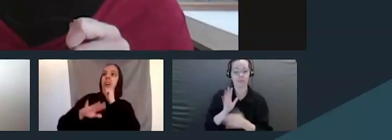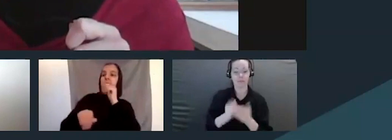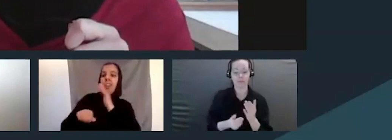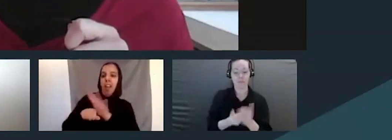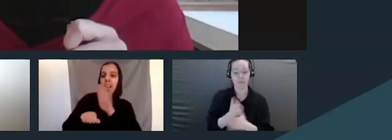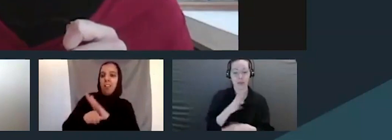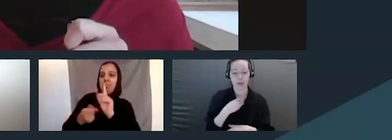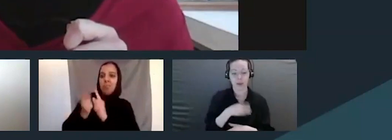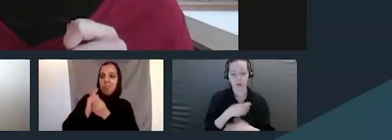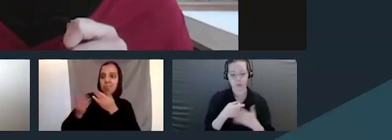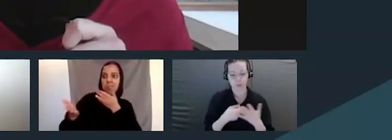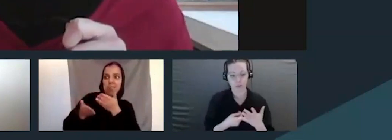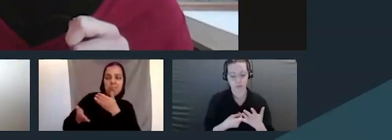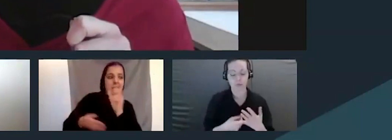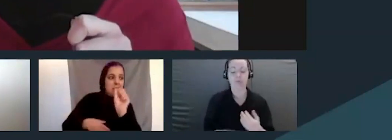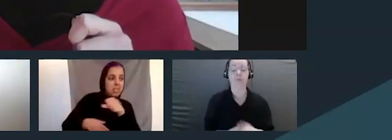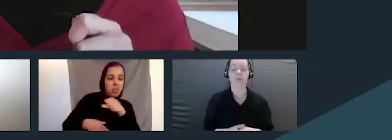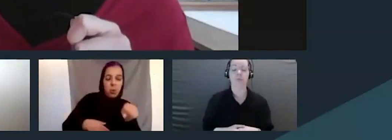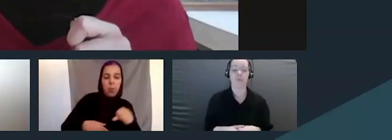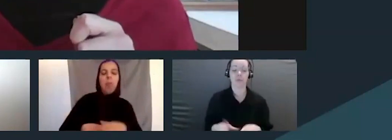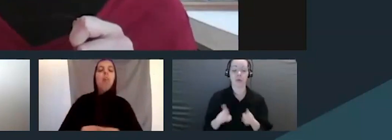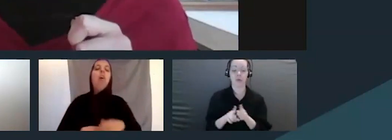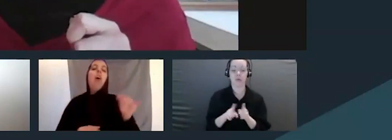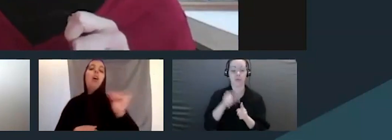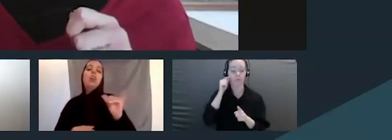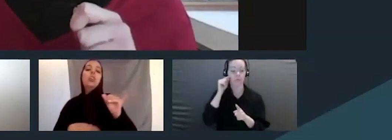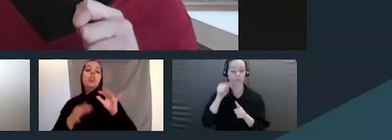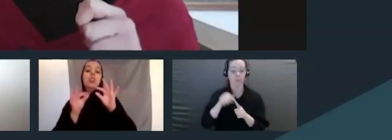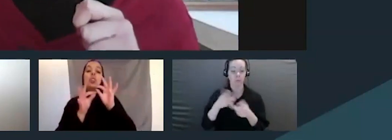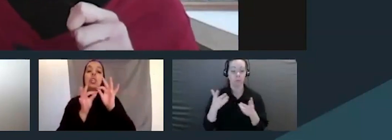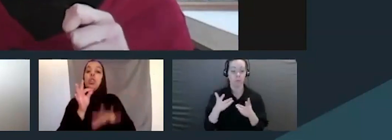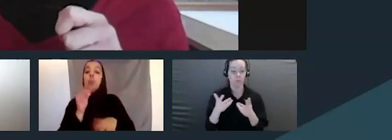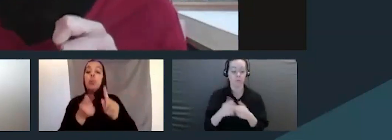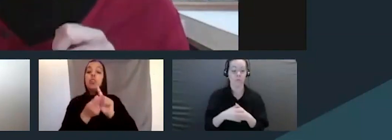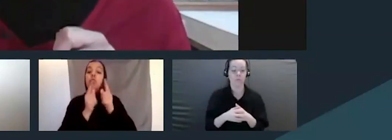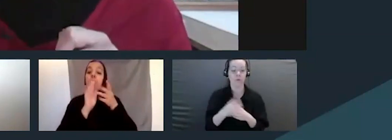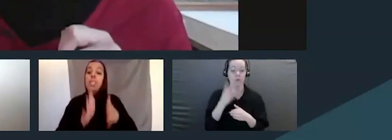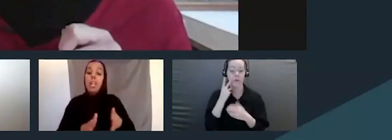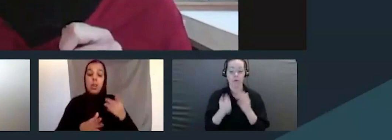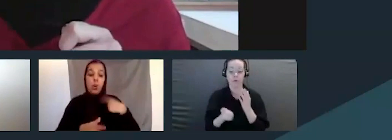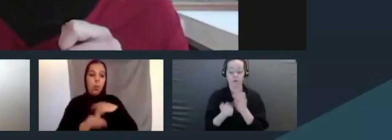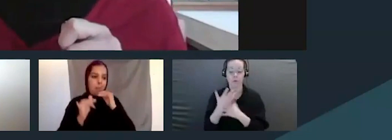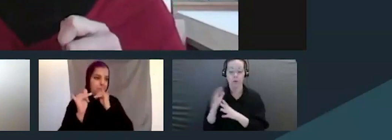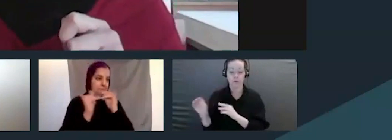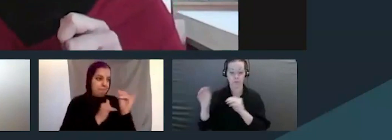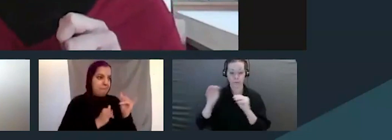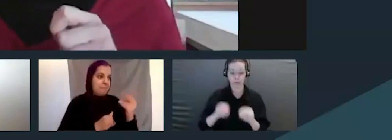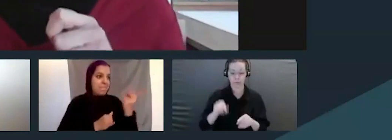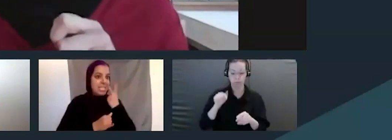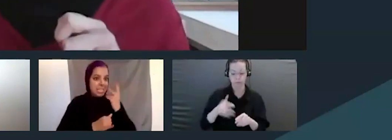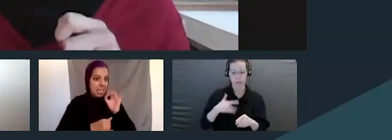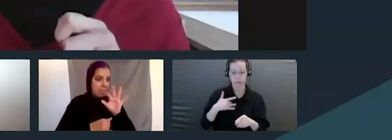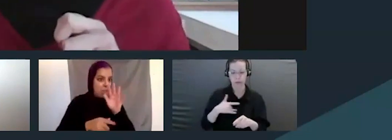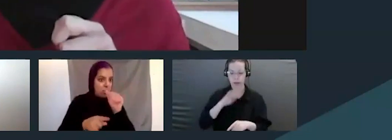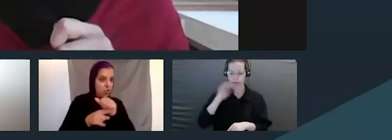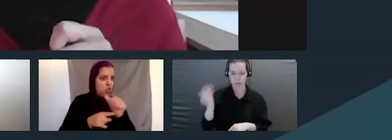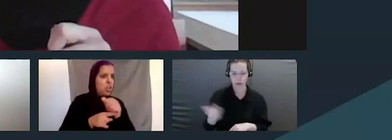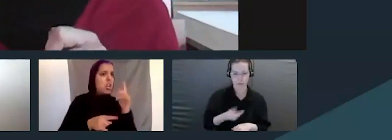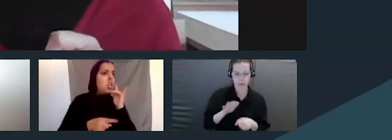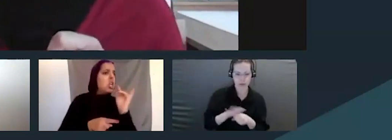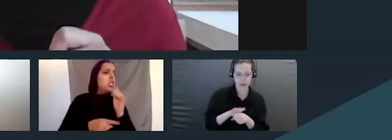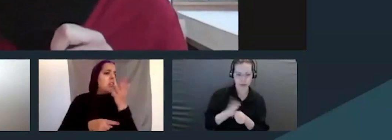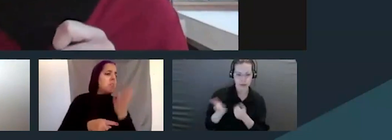également des entretiens avec des traducteurs et des interprètes pour déterminer s'ils sont formés. Quel est le profil des